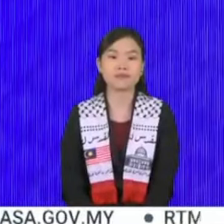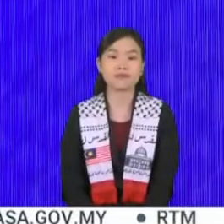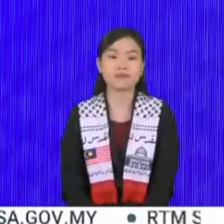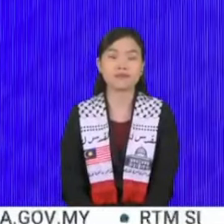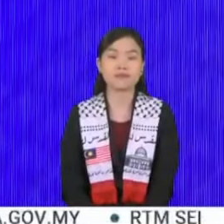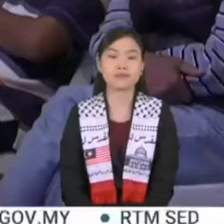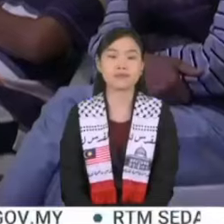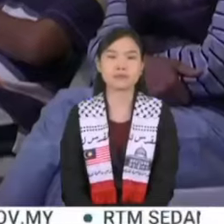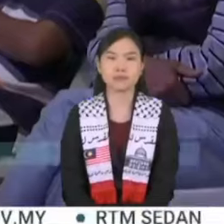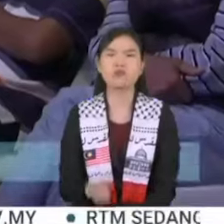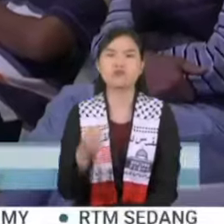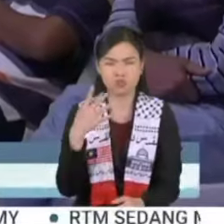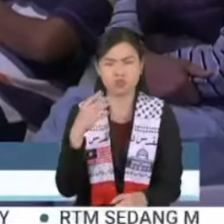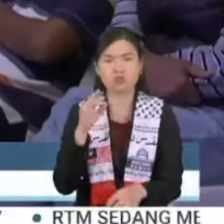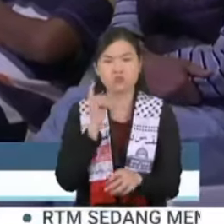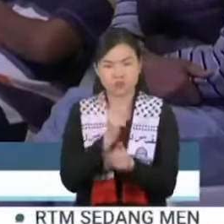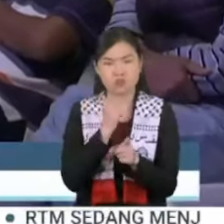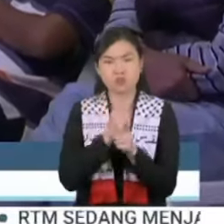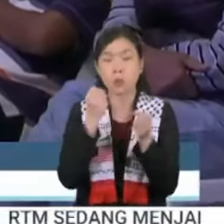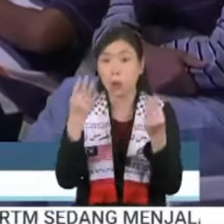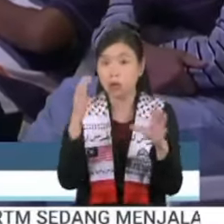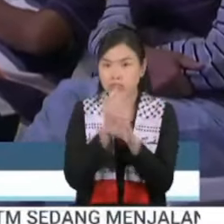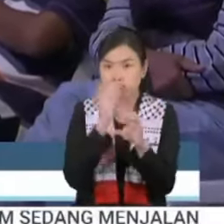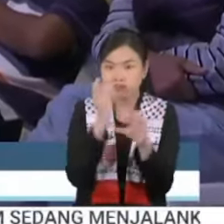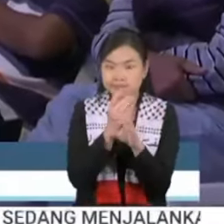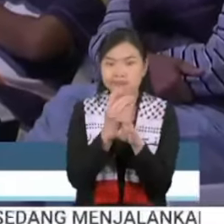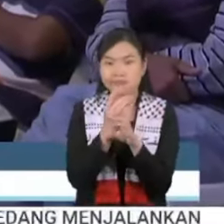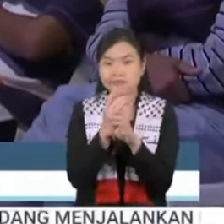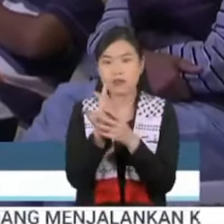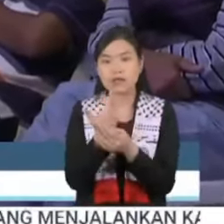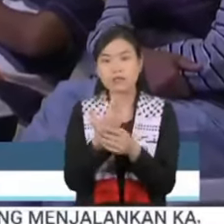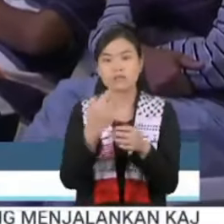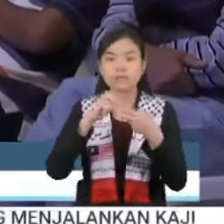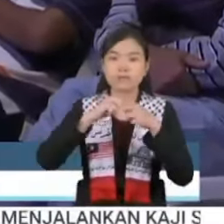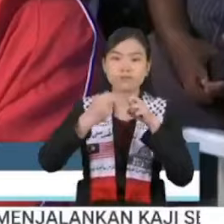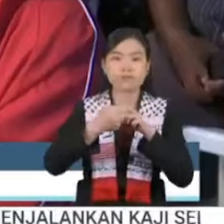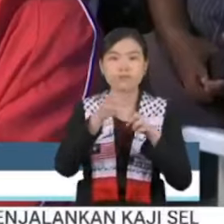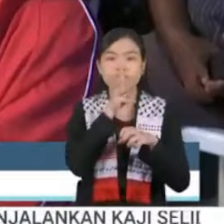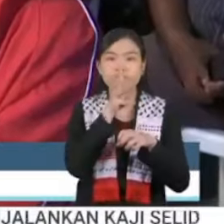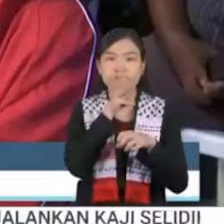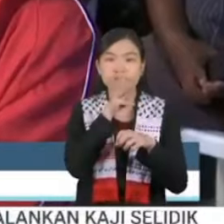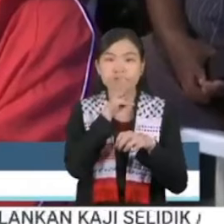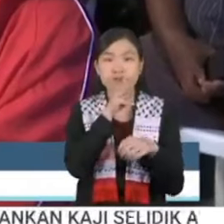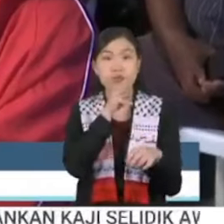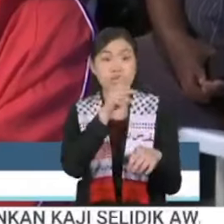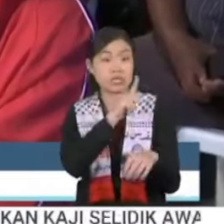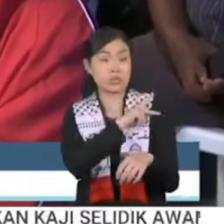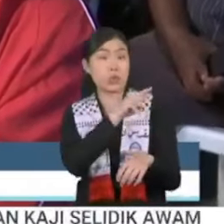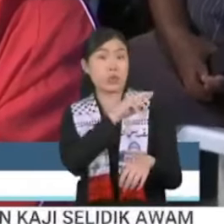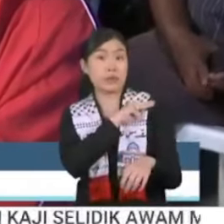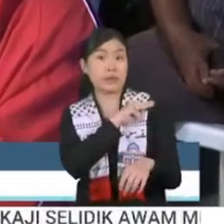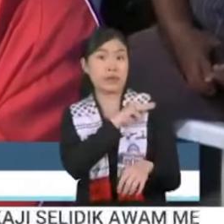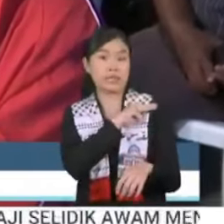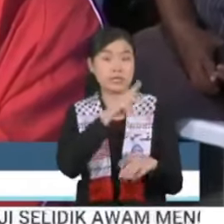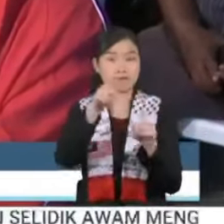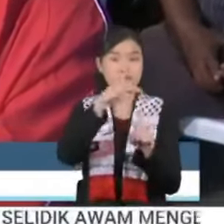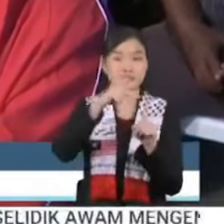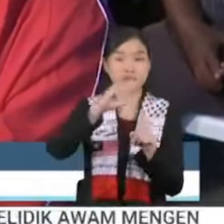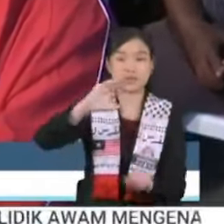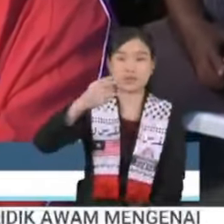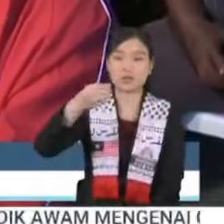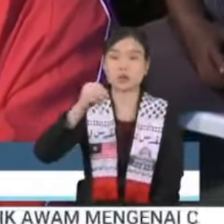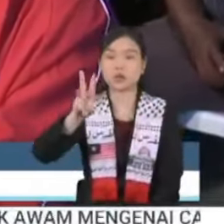Mengakui banyak cabaran dihadapi dalam menangani isu bekalan air, Ketua Menteri Pulau Pinang Chow Kon Yeo bagaimanapun menegaskan kerajaan negeri